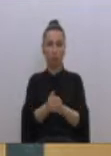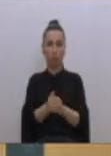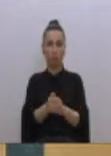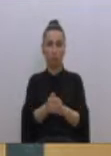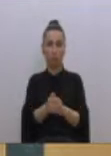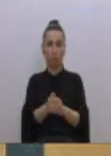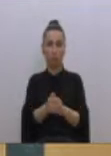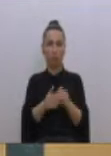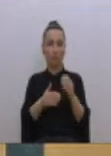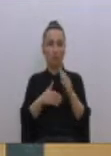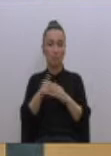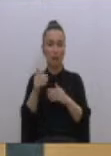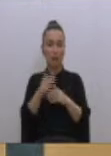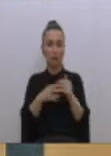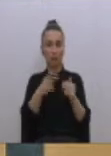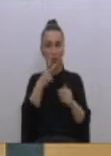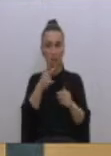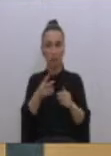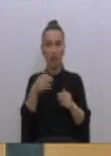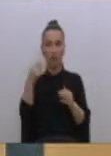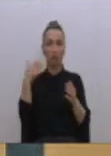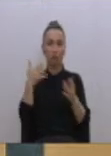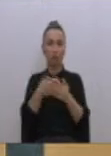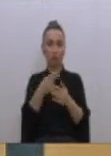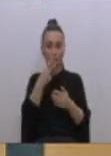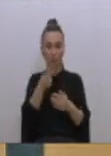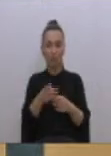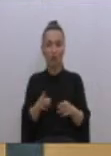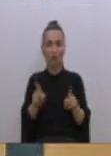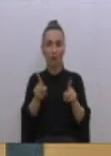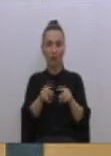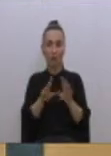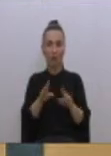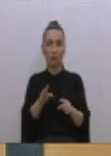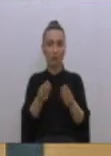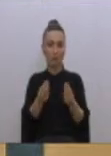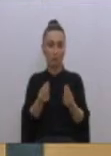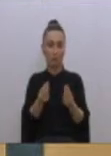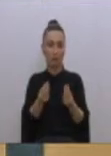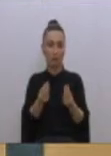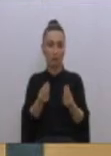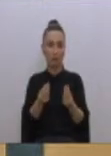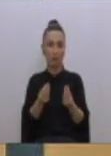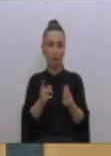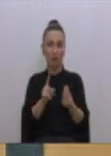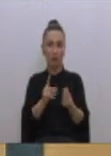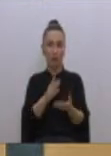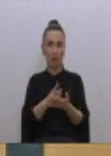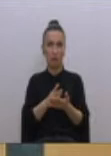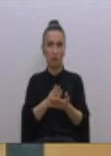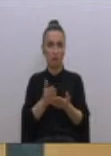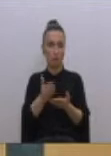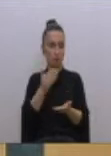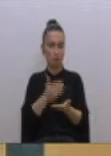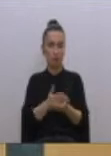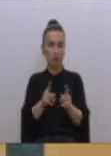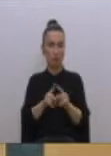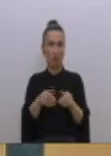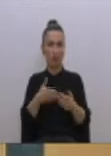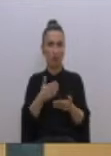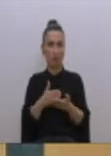იმედია რა ქვია, პრაქტიკიდან ჩანს და ისტორიიდან ჩანს, ესეთი თანხები არ ხდება ხოლმე, ესეთი შედეგები არ ხდება.